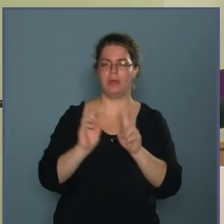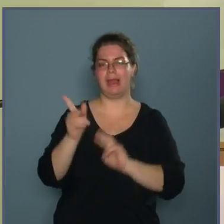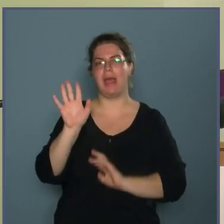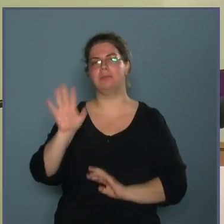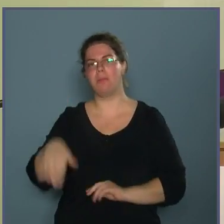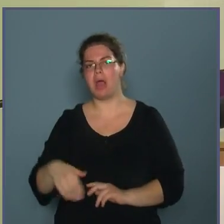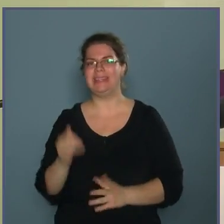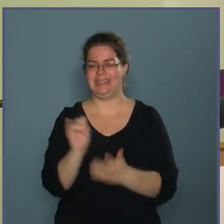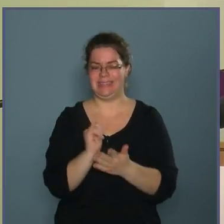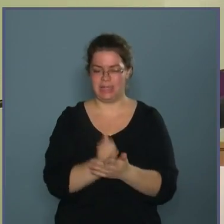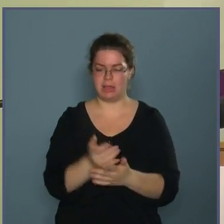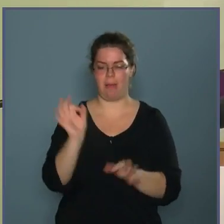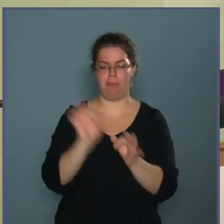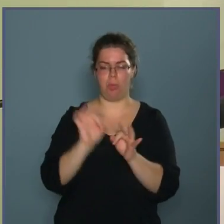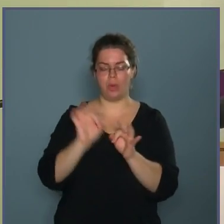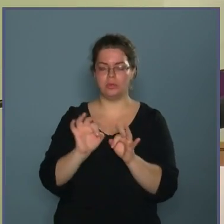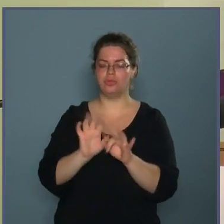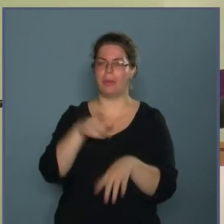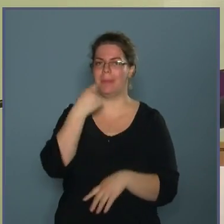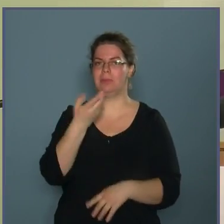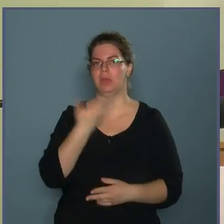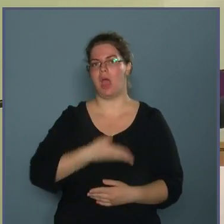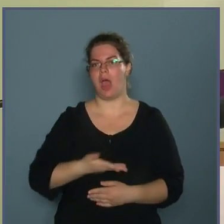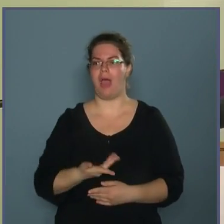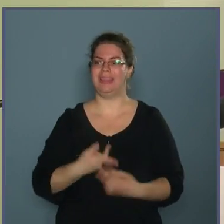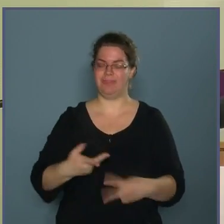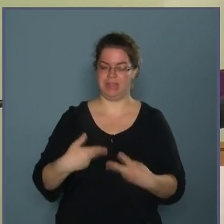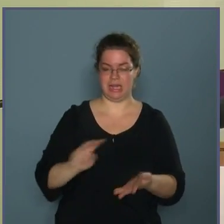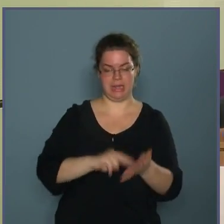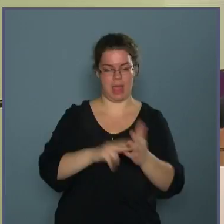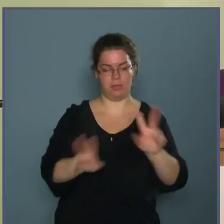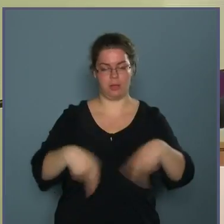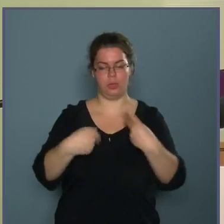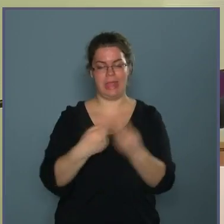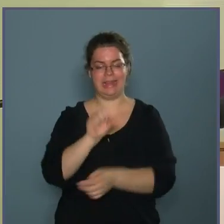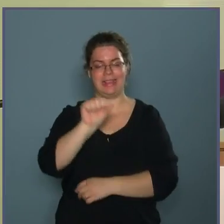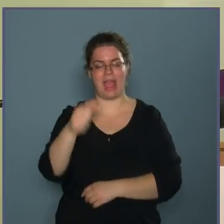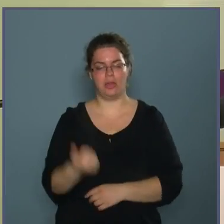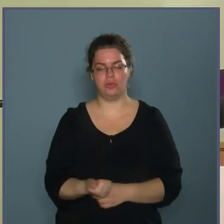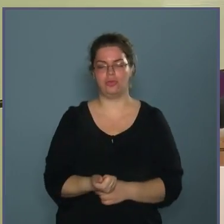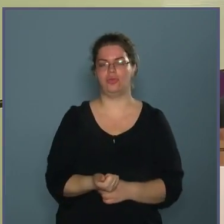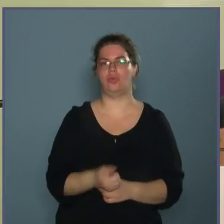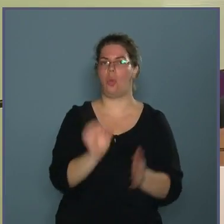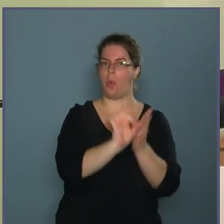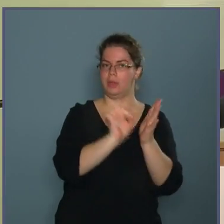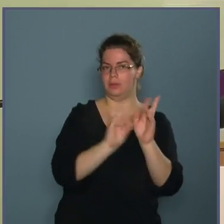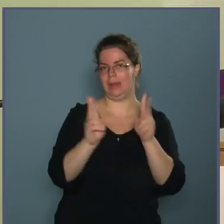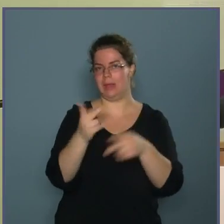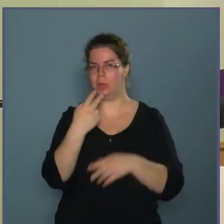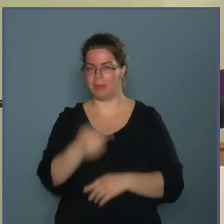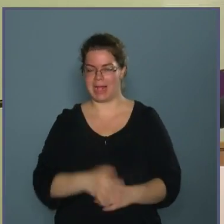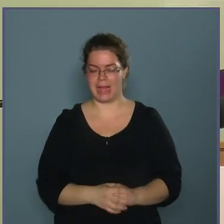majd igazán pontosan megmondani, hogyha a kiviteli tervek után az első indikatív állatokat meg lehet majd